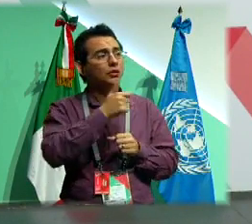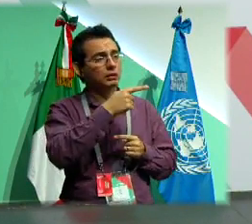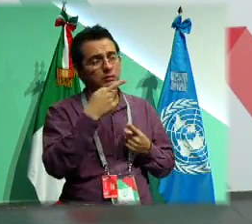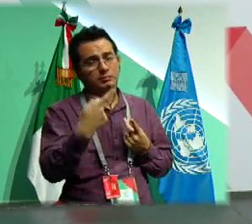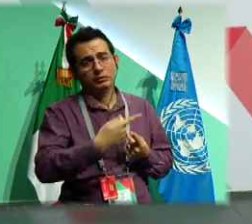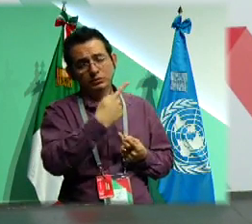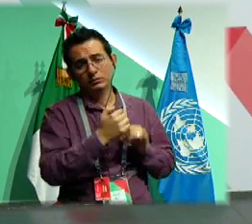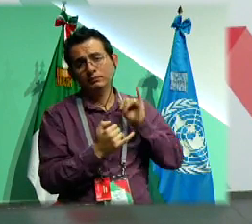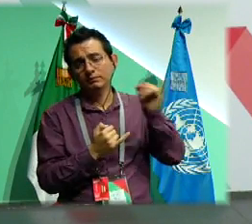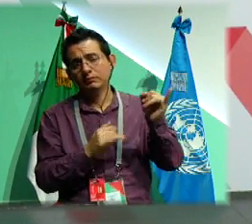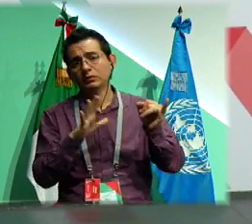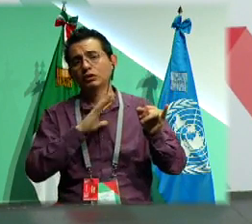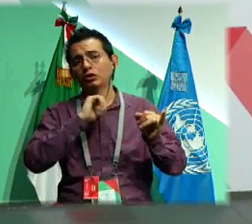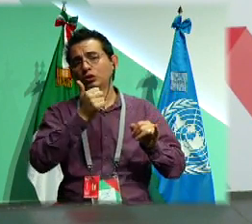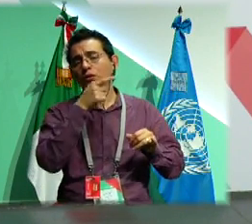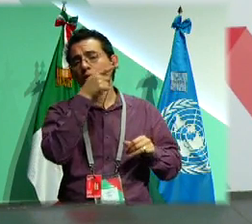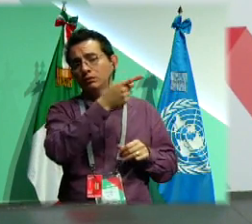siècle.